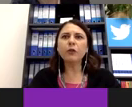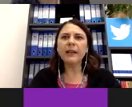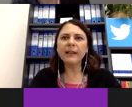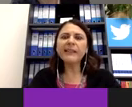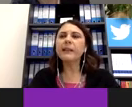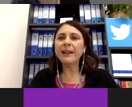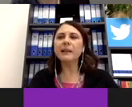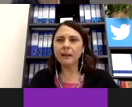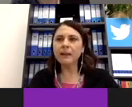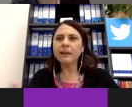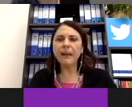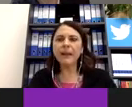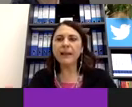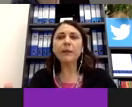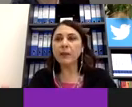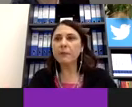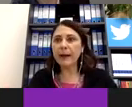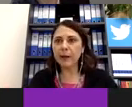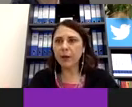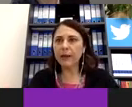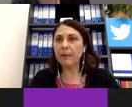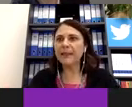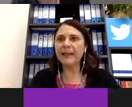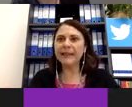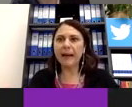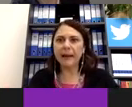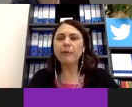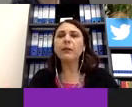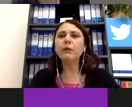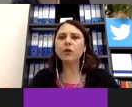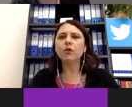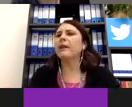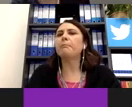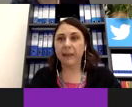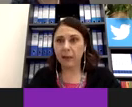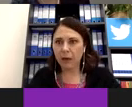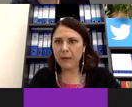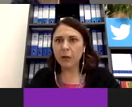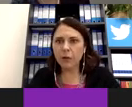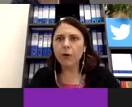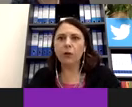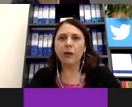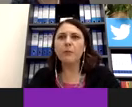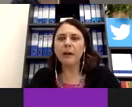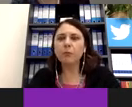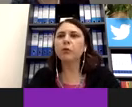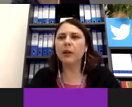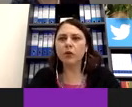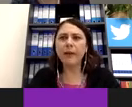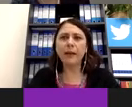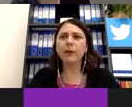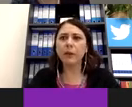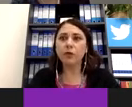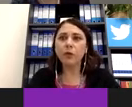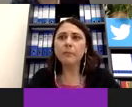all'interno della crisi nel per i nell'arco temporale che noi andavamo ad analizzare. Quindi due regioni particolarmente coinvolte come appunto la